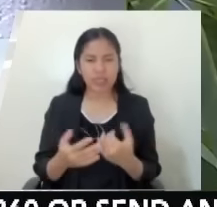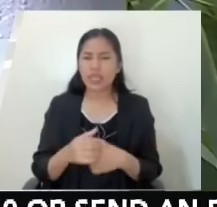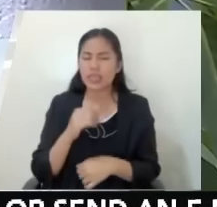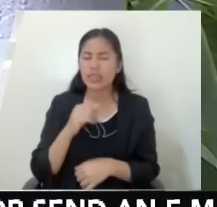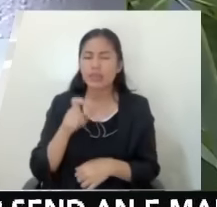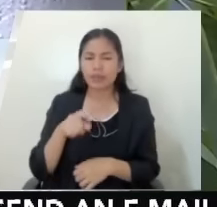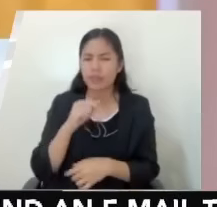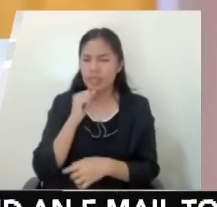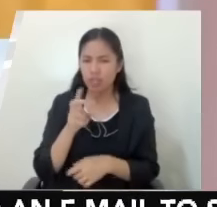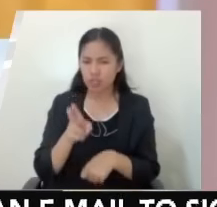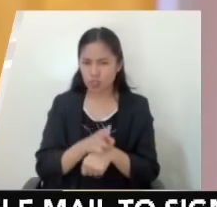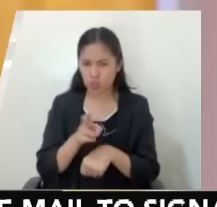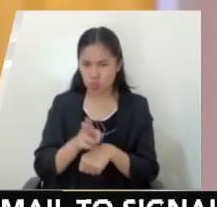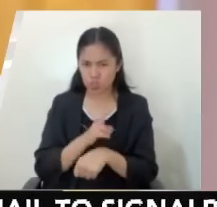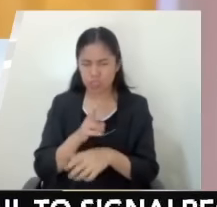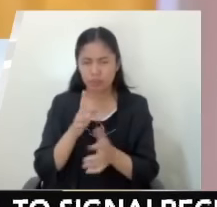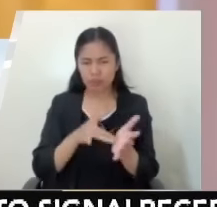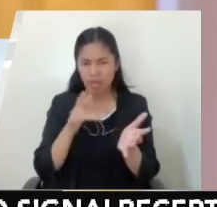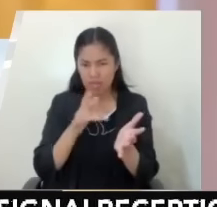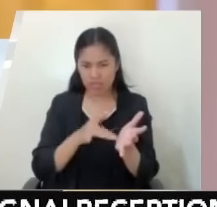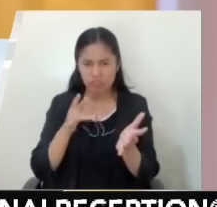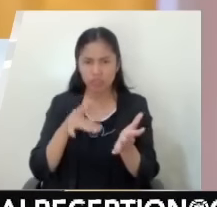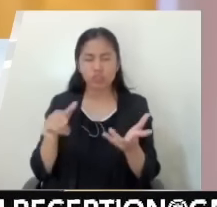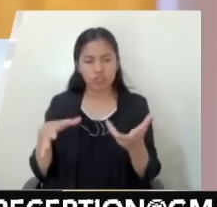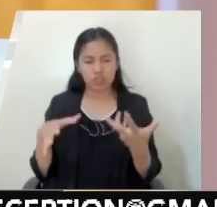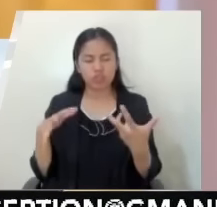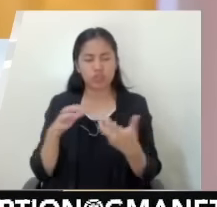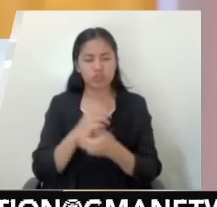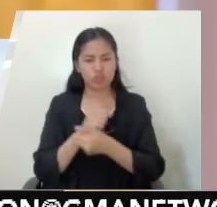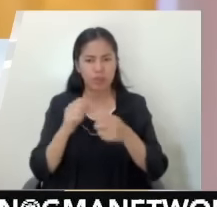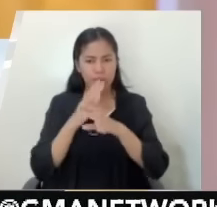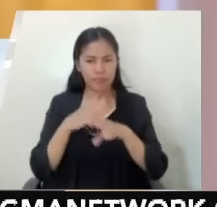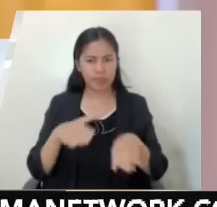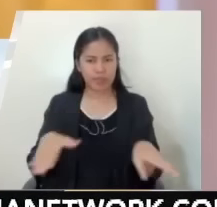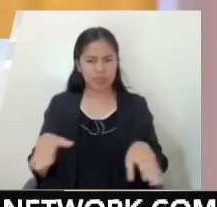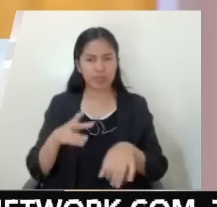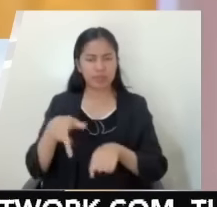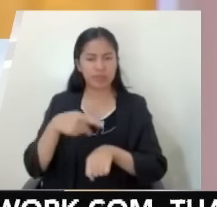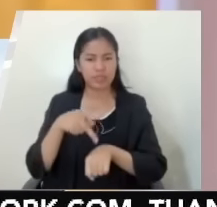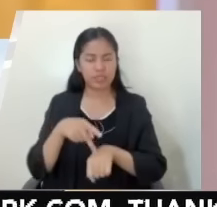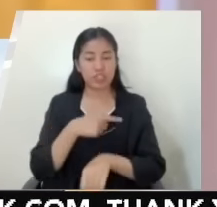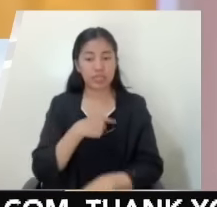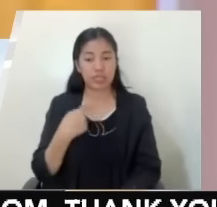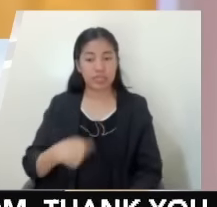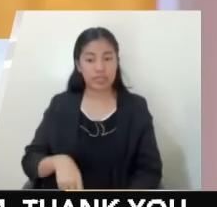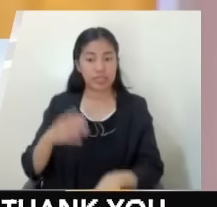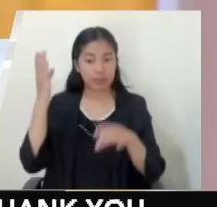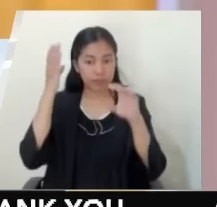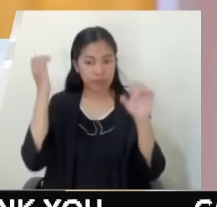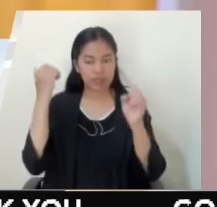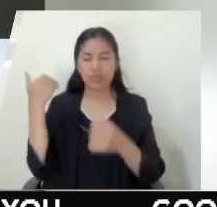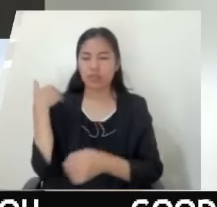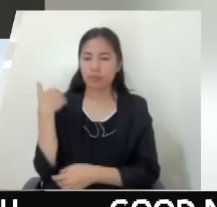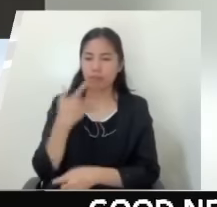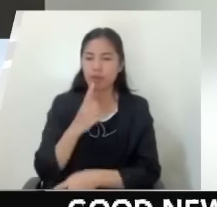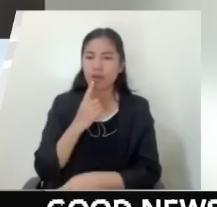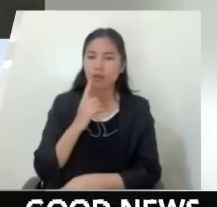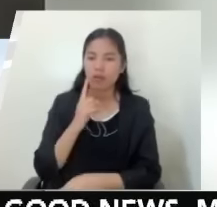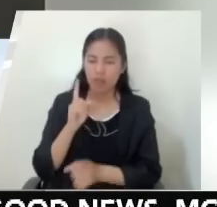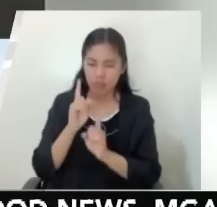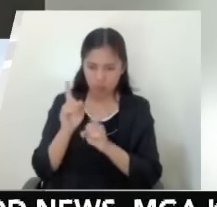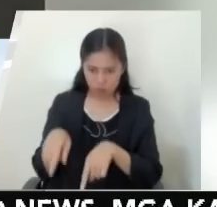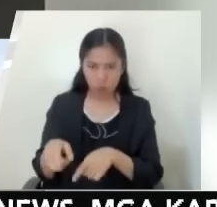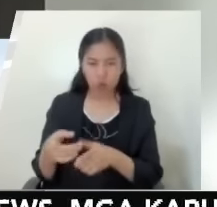ang kapayapaan ng bansa. Wala pang komento ang Chinese Embassy tungkol sa investigasyon sa Senado maging sa pahayag ni